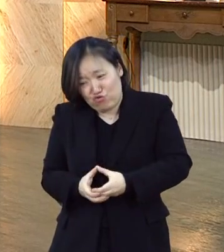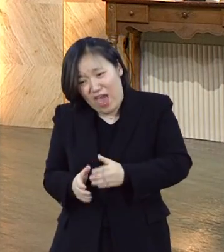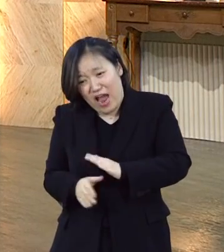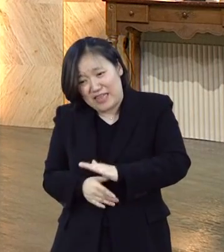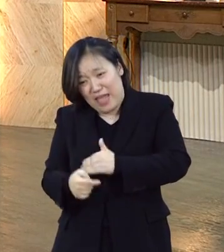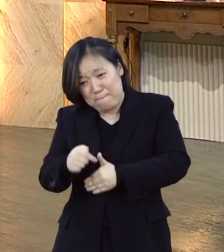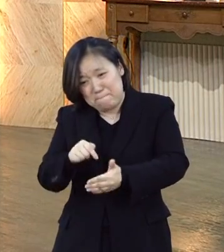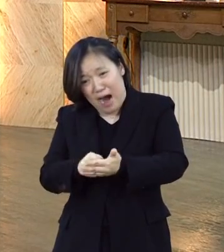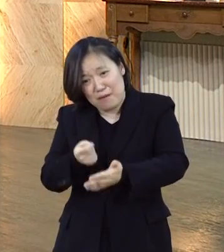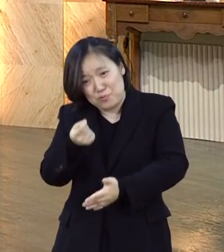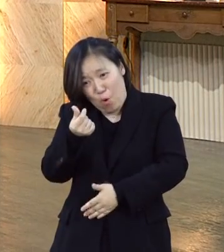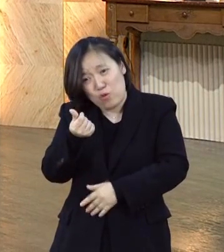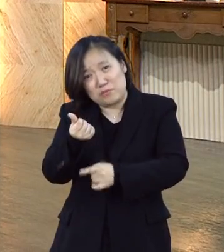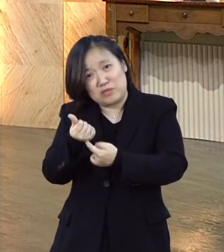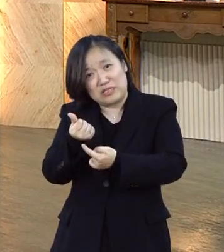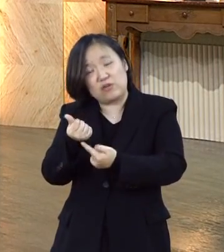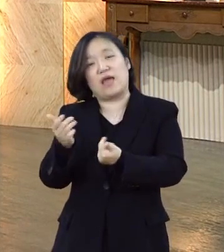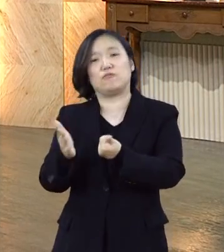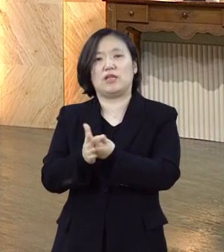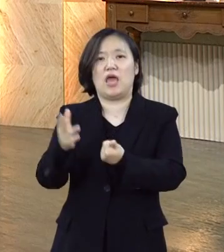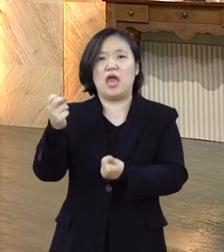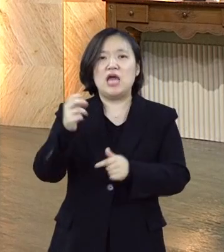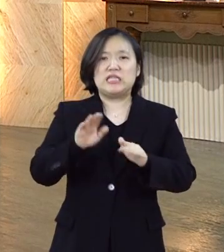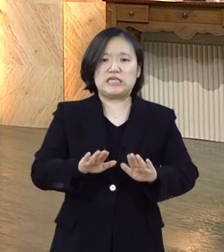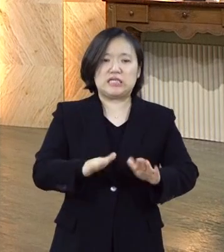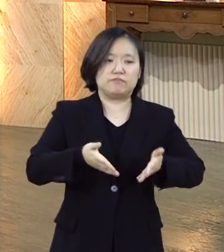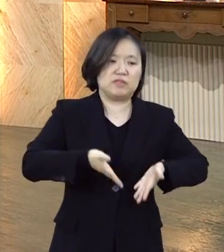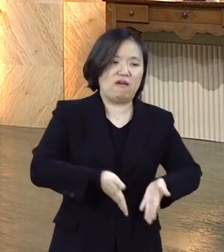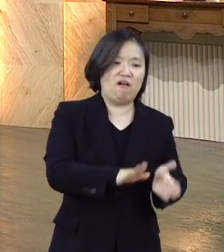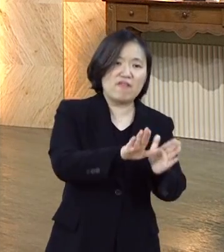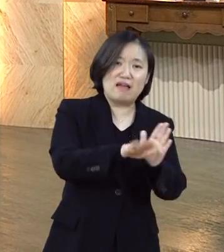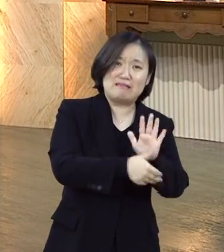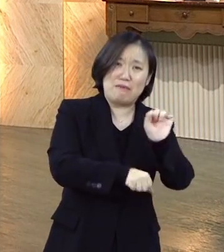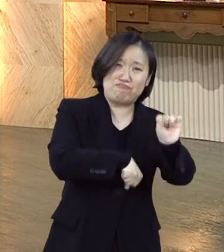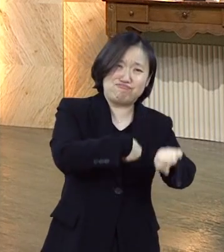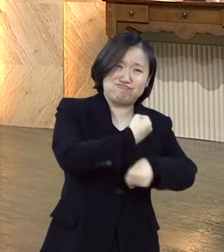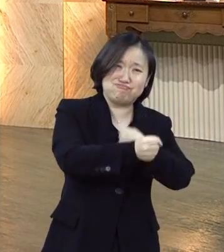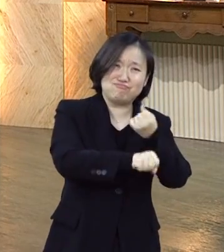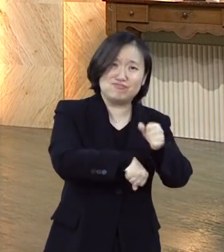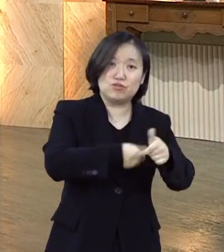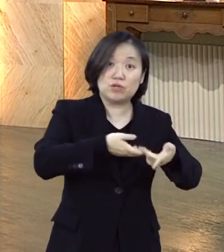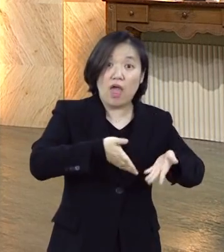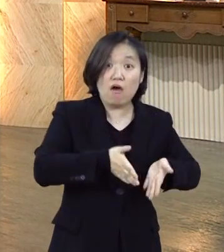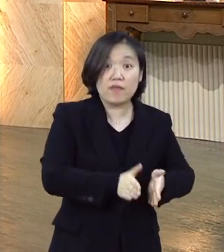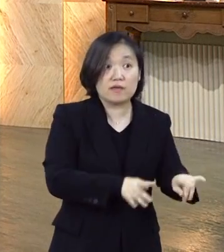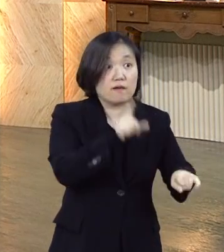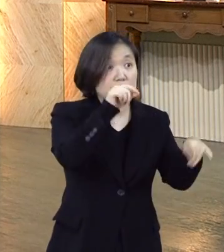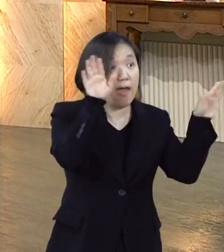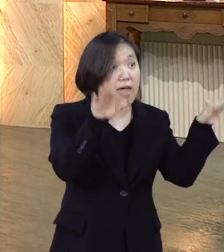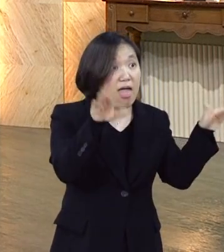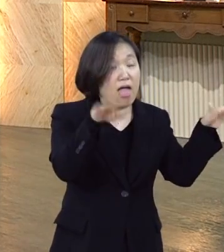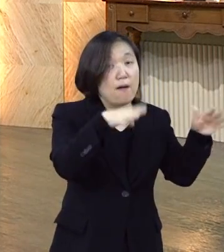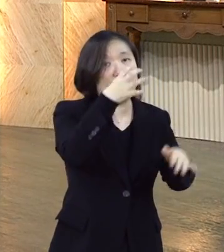그 에너지대로 저 새들을 물어 죽이고 있는 것이다.